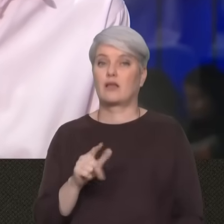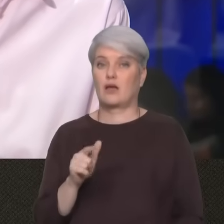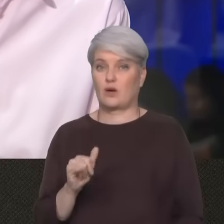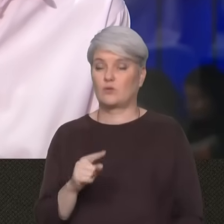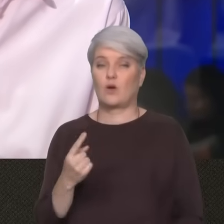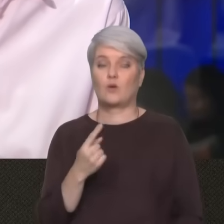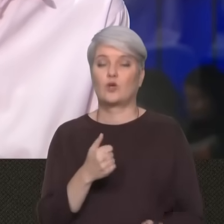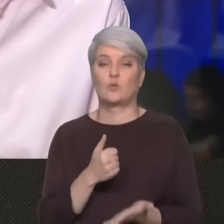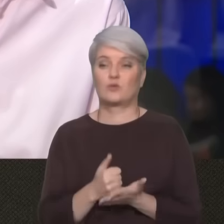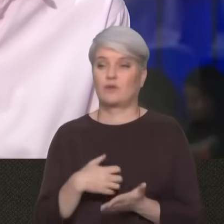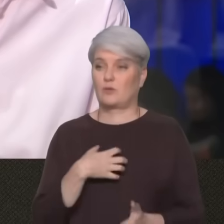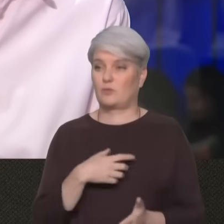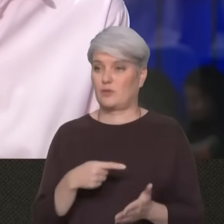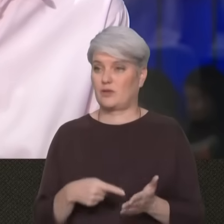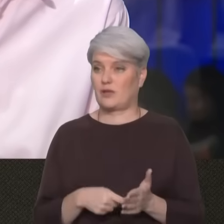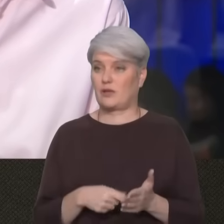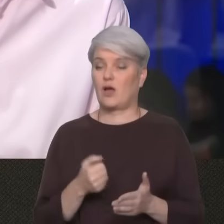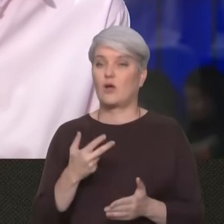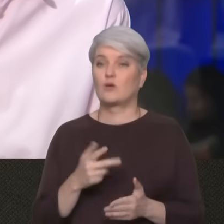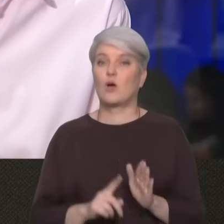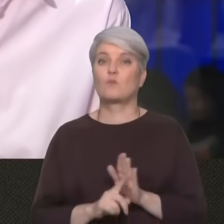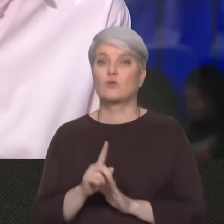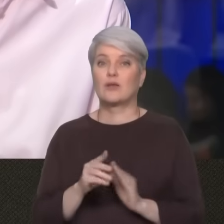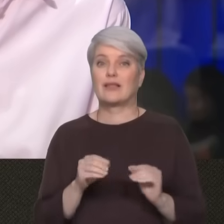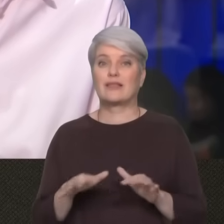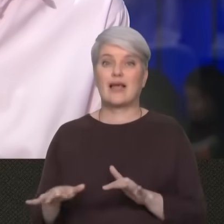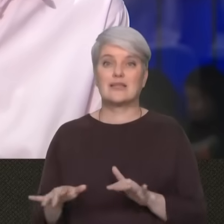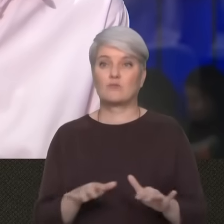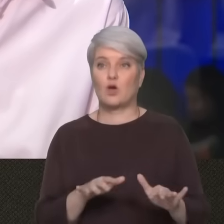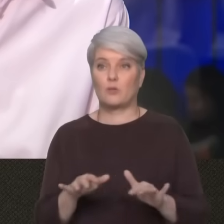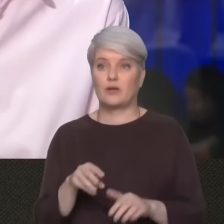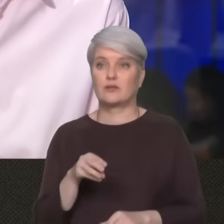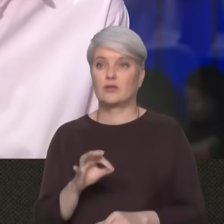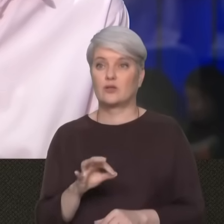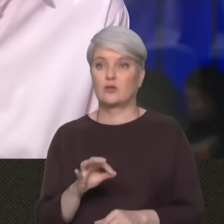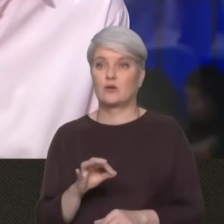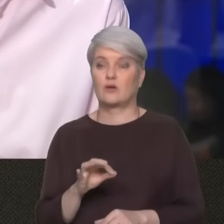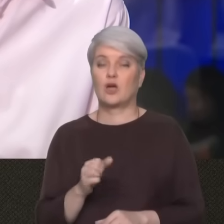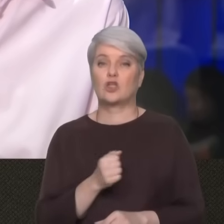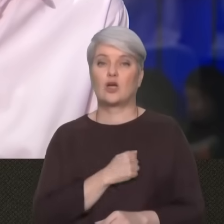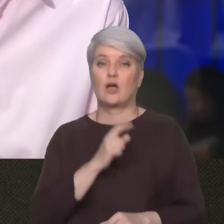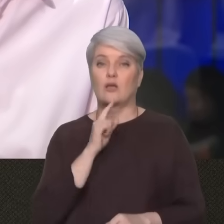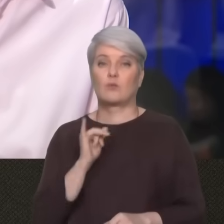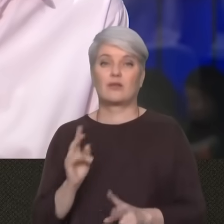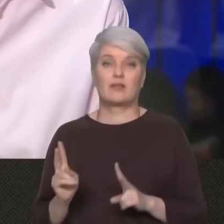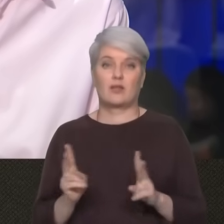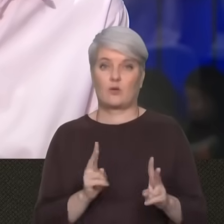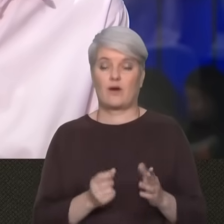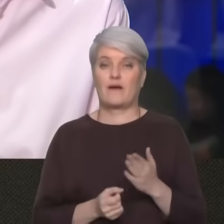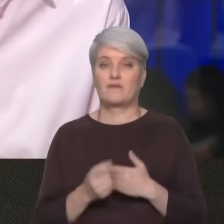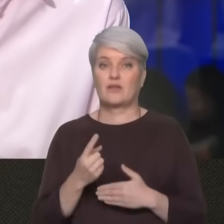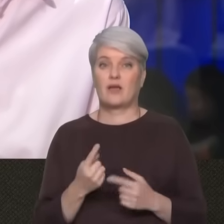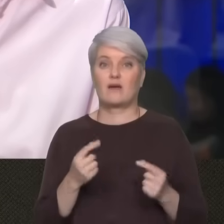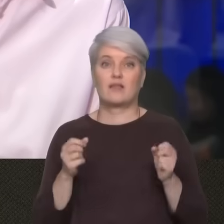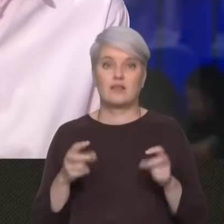є одним із ключових питань. Оскільки якщо почнеться наземна операція, то щадити не будуть нікого, і виникає